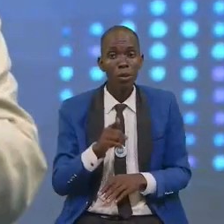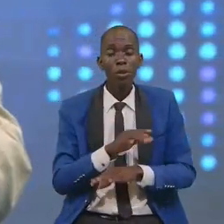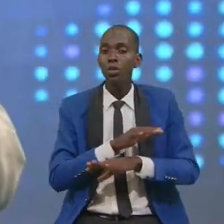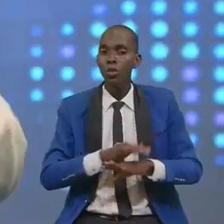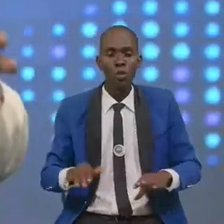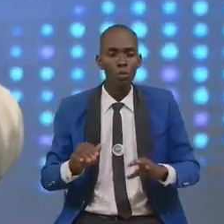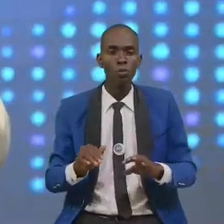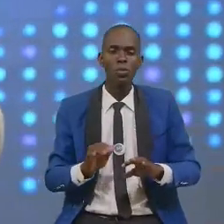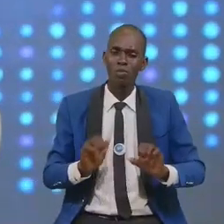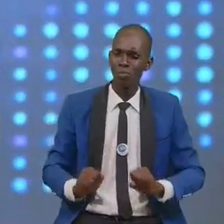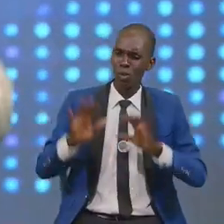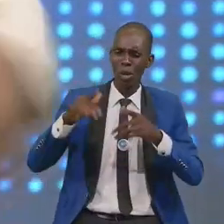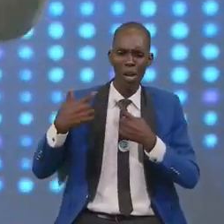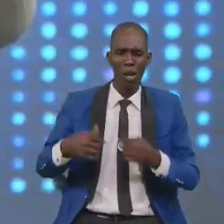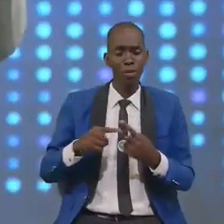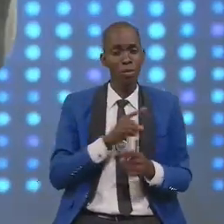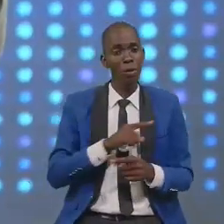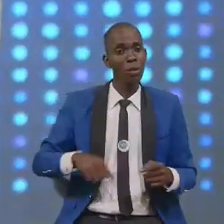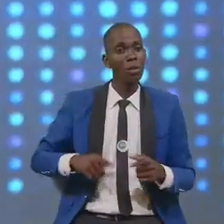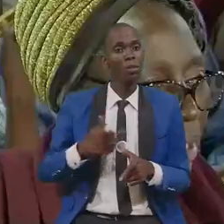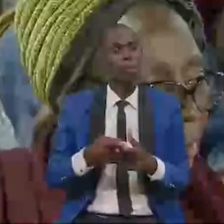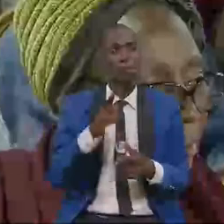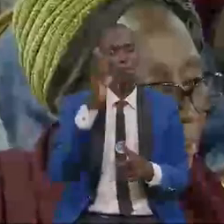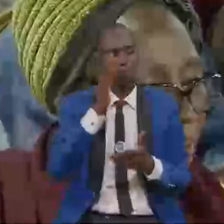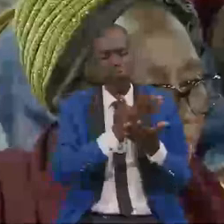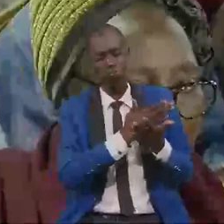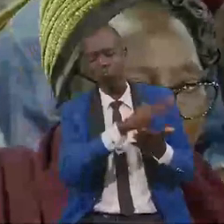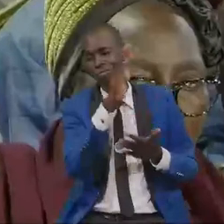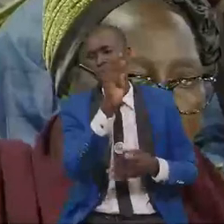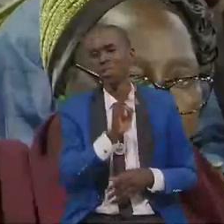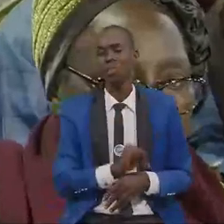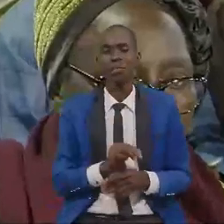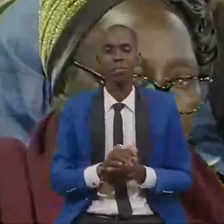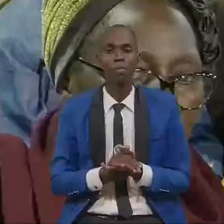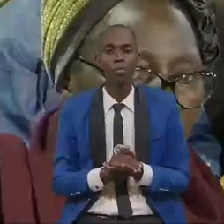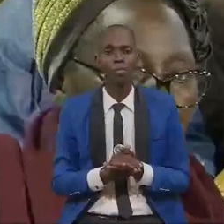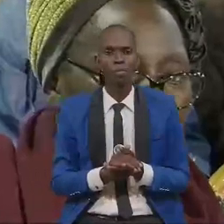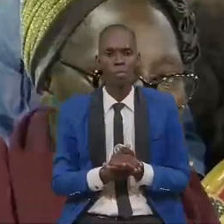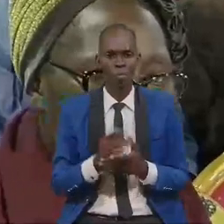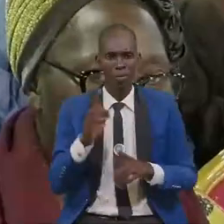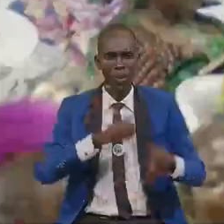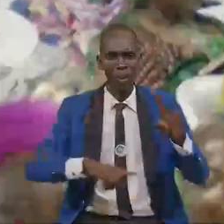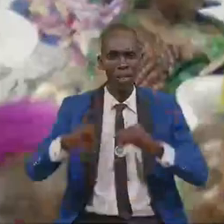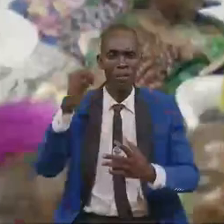une tempête dans ton cœur au Seigneur tu vas les mépriser parce que